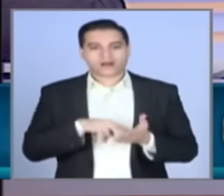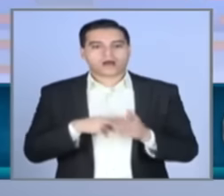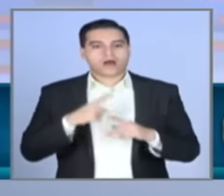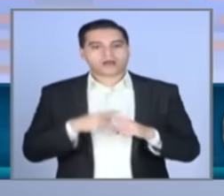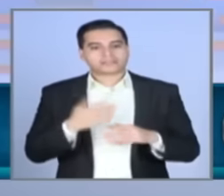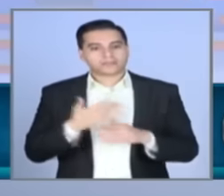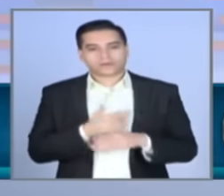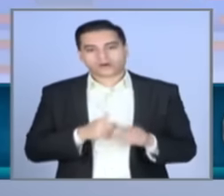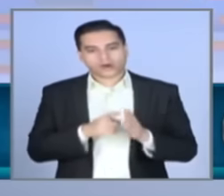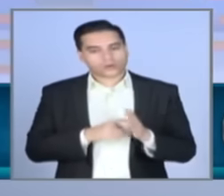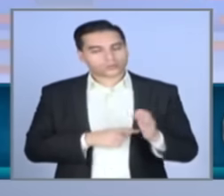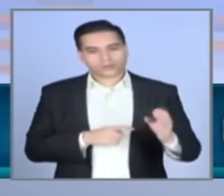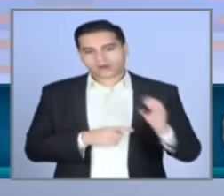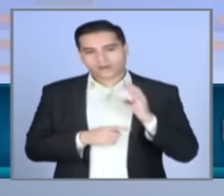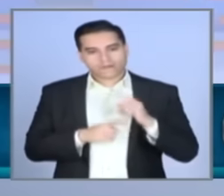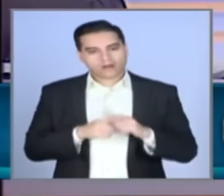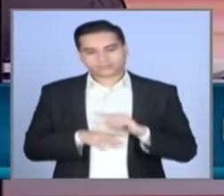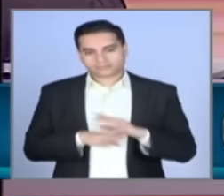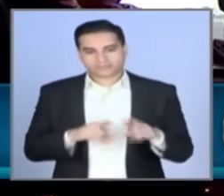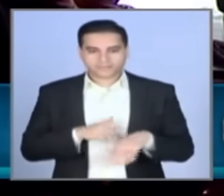القانون عندنا واضح، اجابة خاطئة.